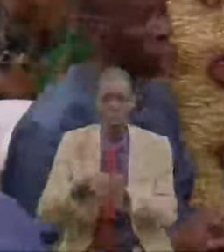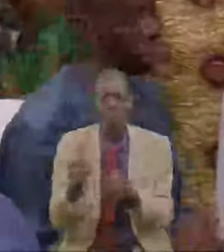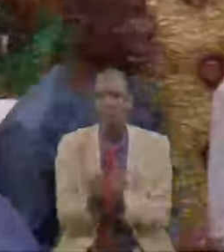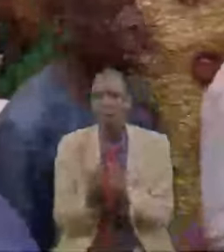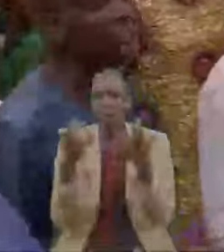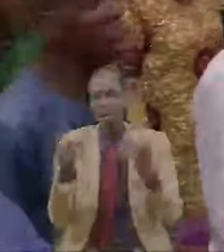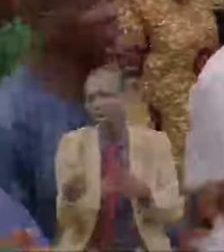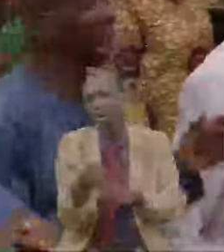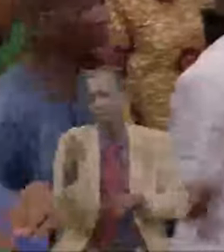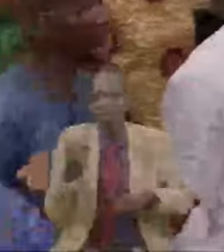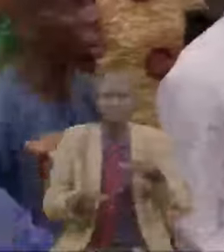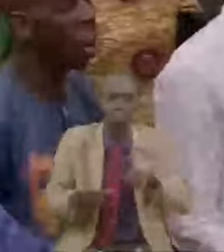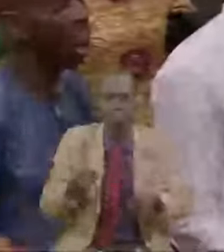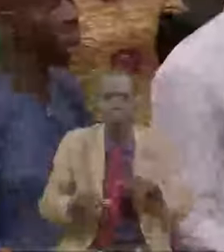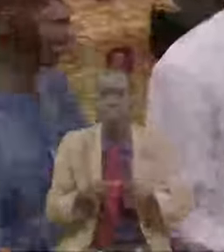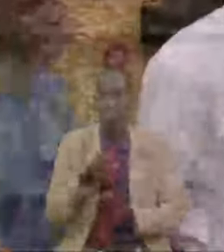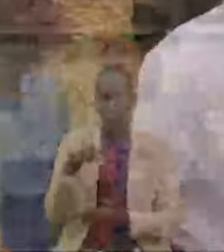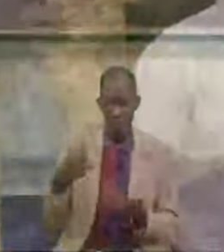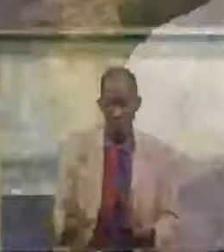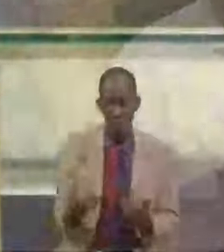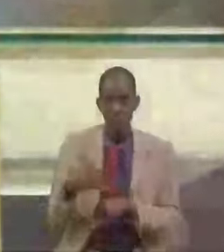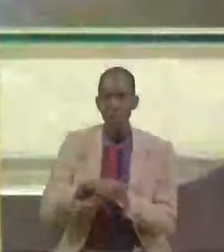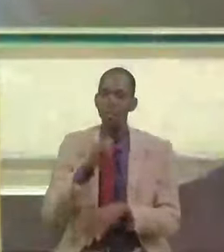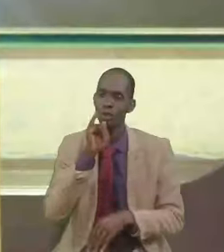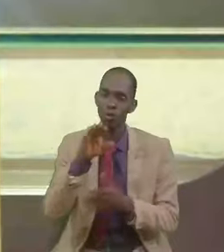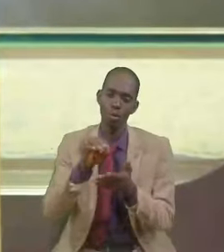doute. C'est votre jour.